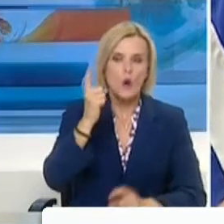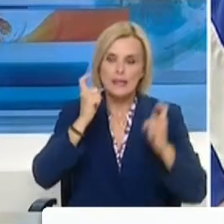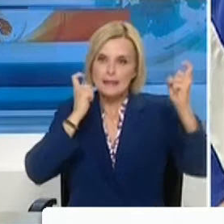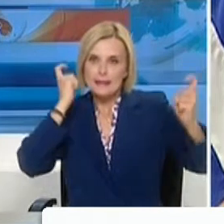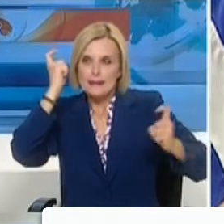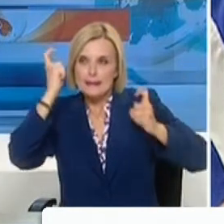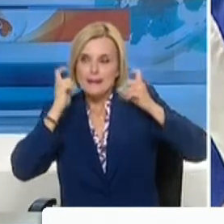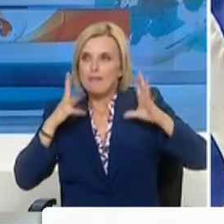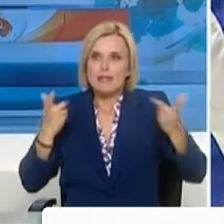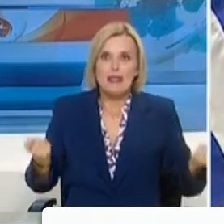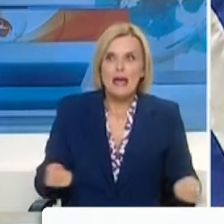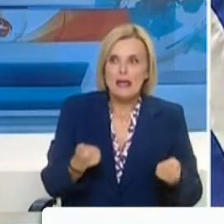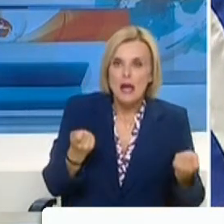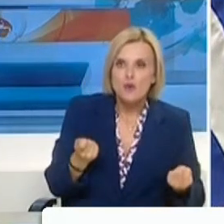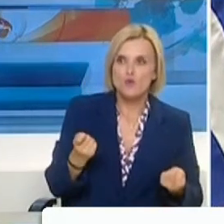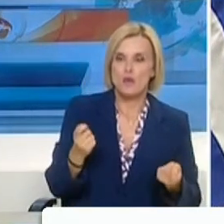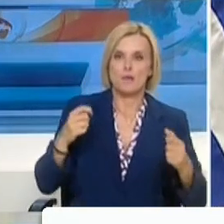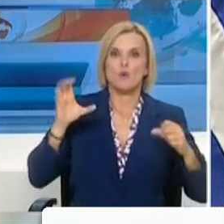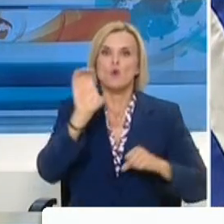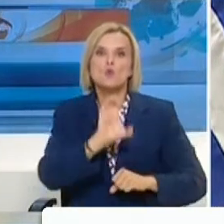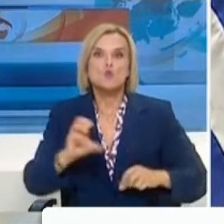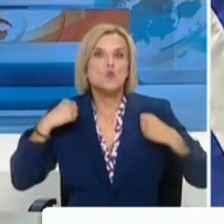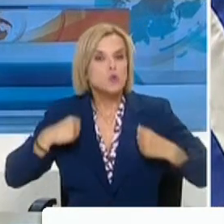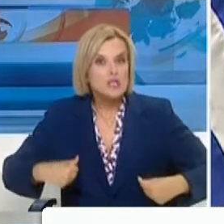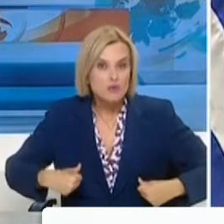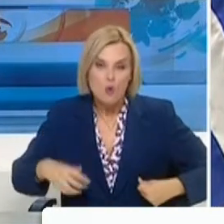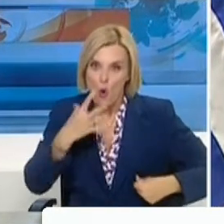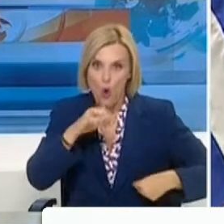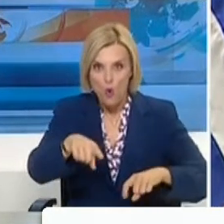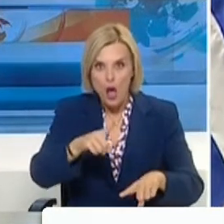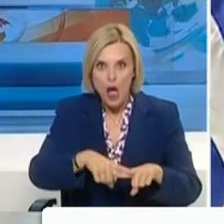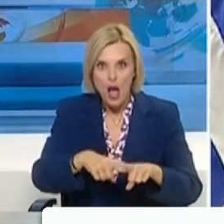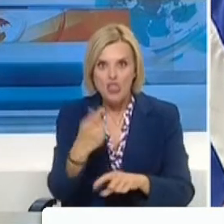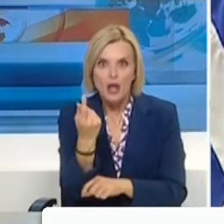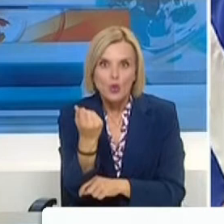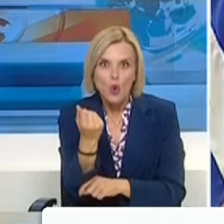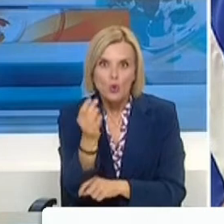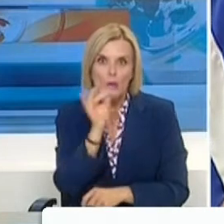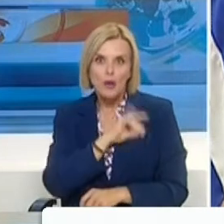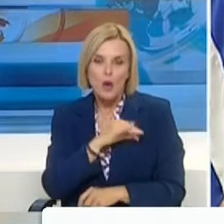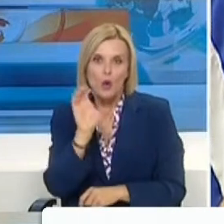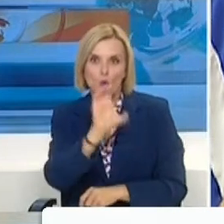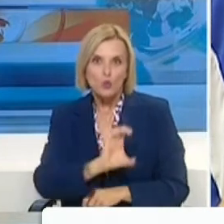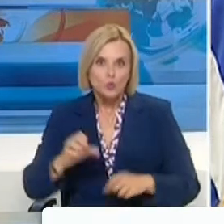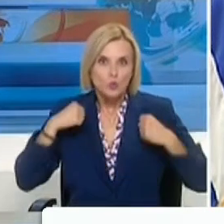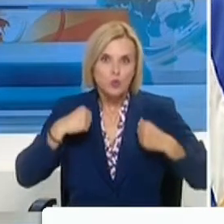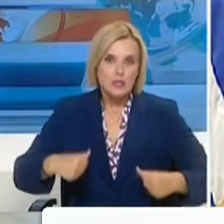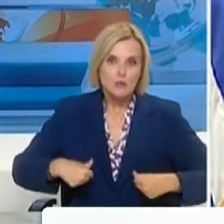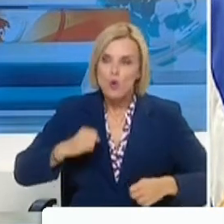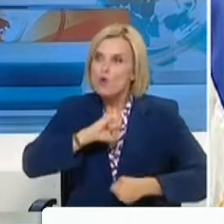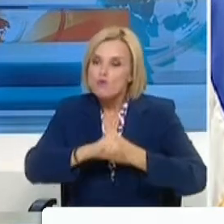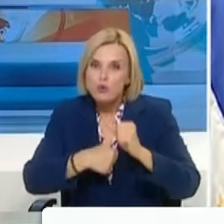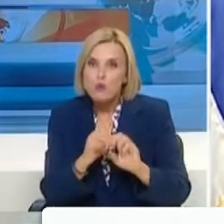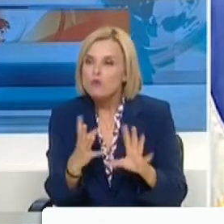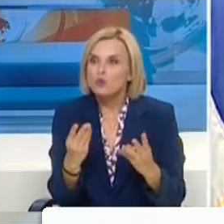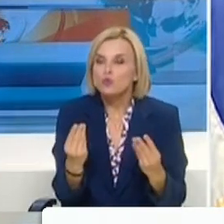αρχές. Ιδιαίτερα για χώρες οι οποίες η οικονομία τους εξαρτάται από τον τουρισμό και προσπαθούν να βρουν κάποια κοινά σημεία